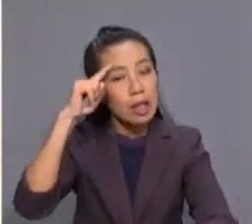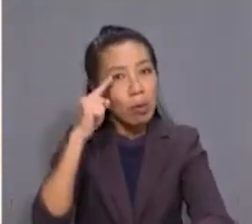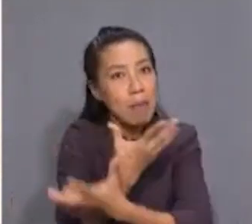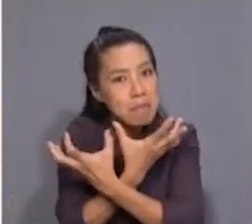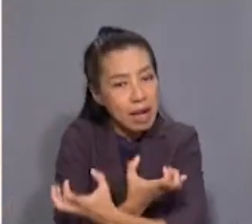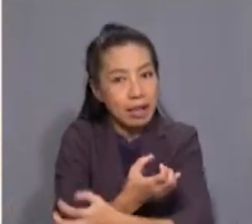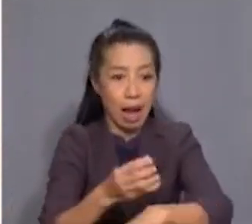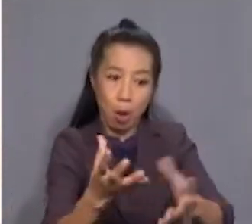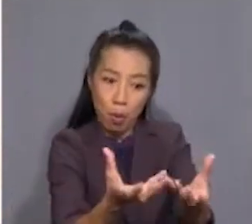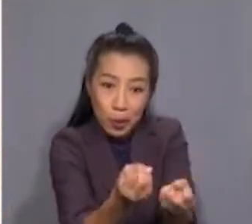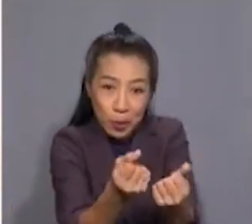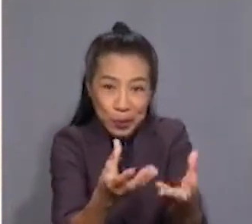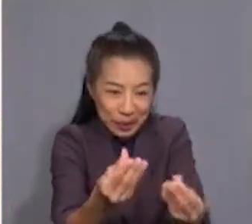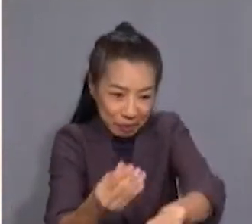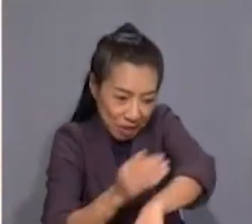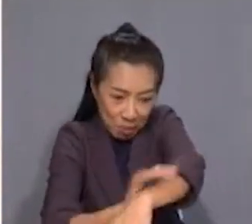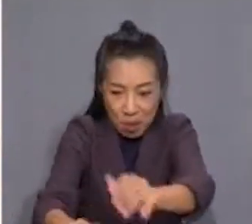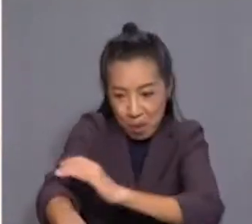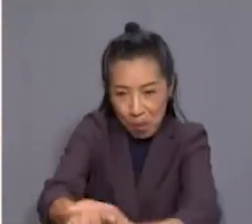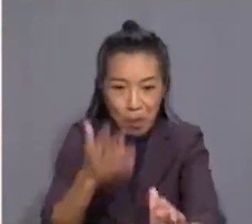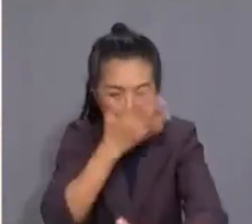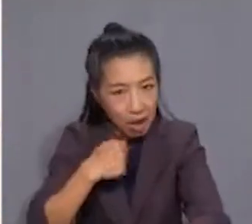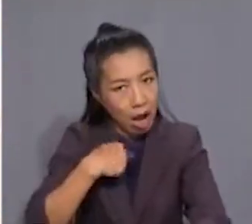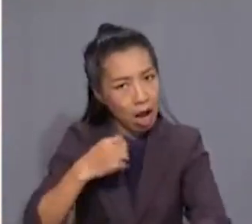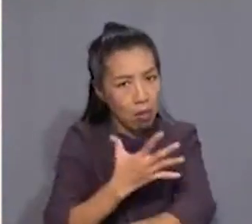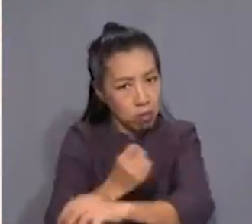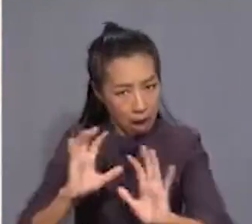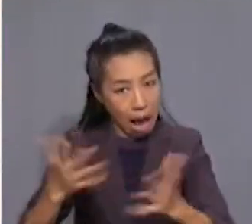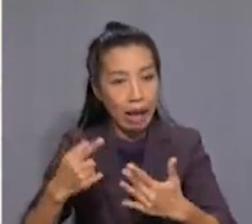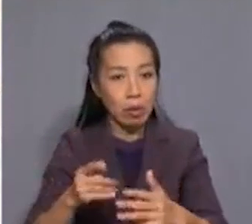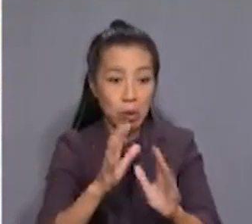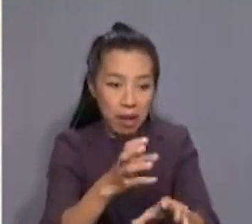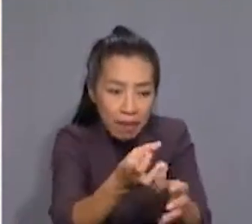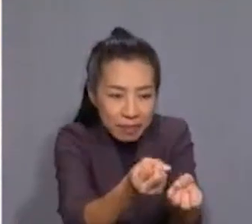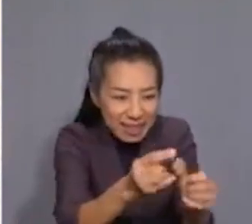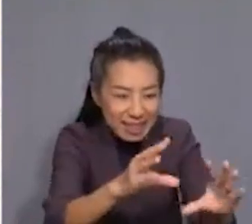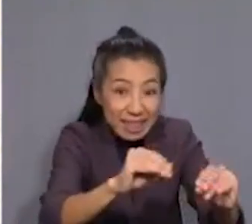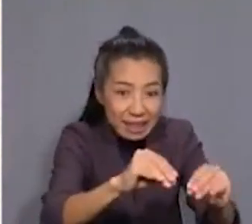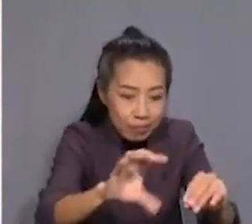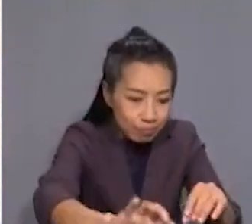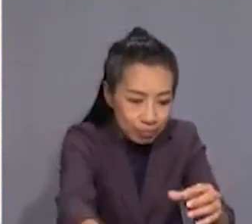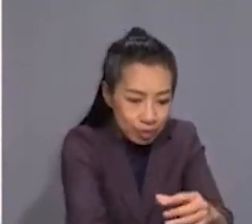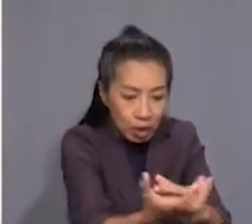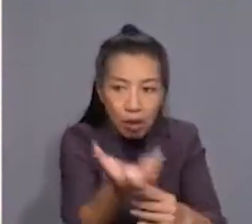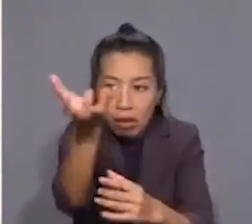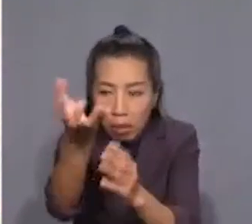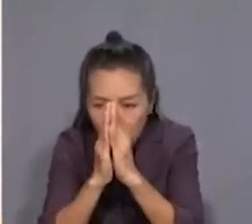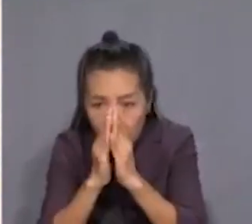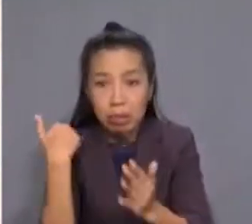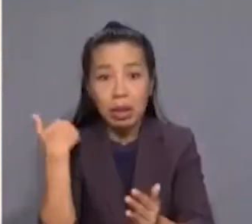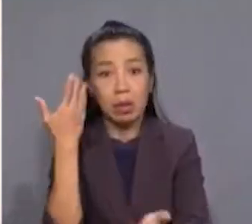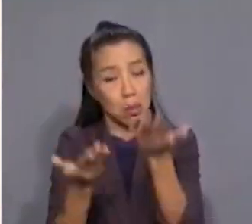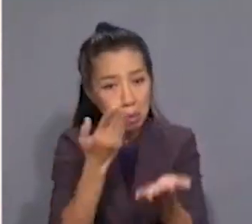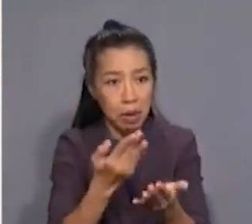ามความเชื่อบางรายเนี่ยถึงกับนำโคลนไปกราบไหว้บูชาด้วยรวมถึงนำน้ำในจุดที่พบลาวาโคลนเนี่ยไปดื่มกินรัก